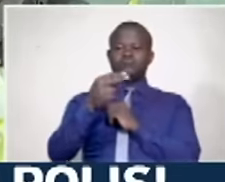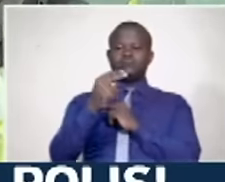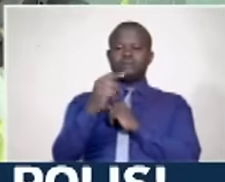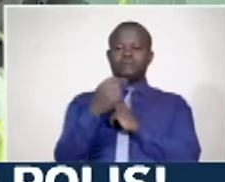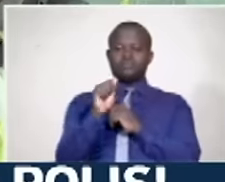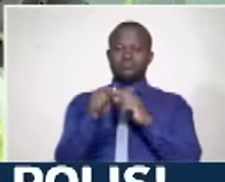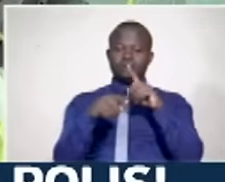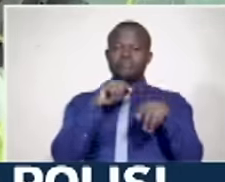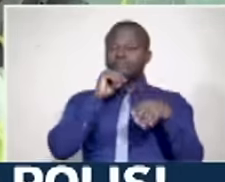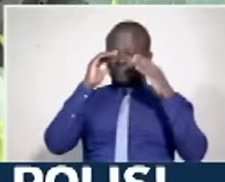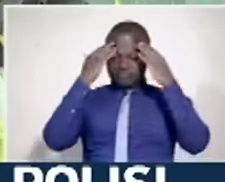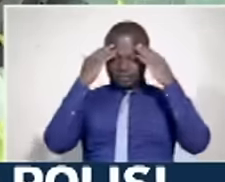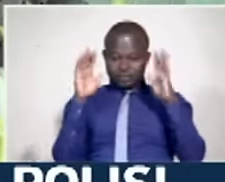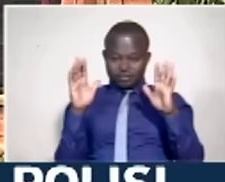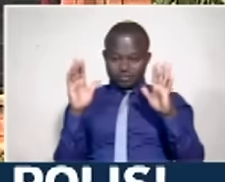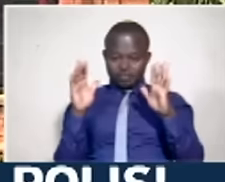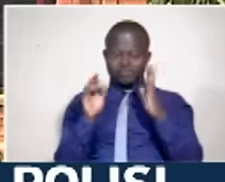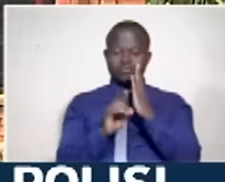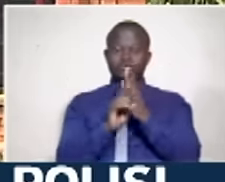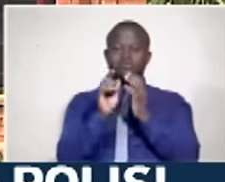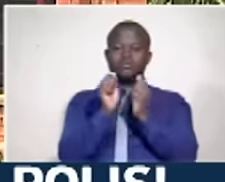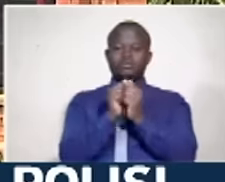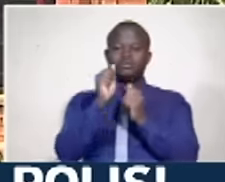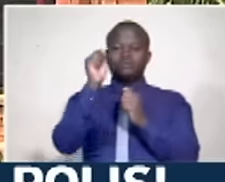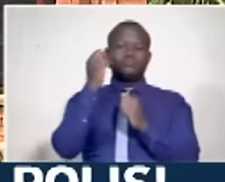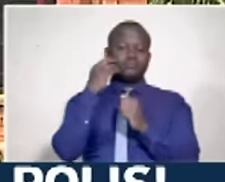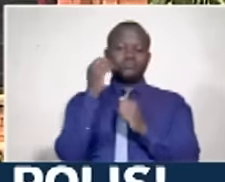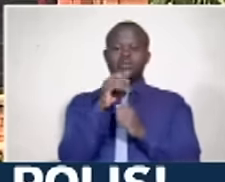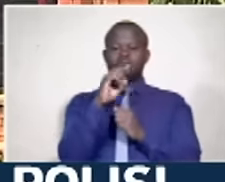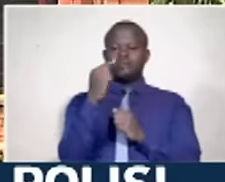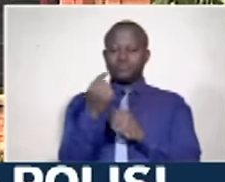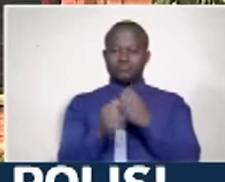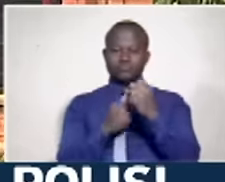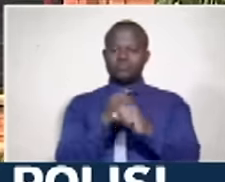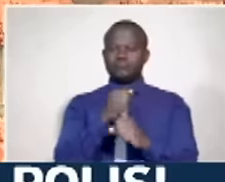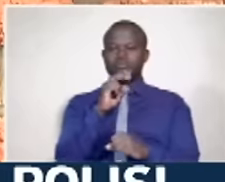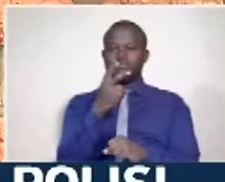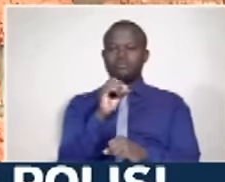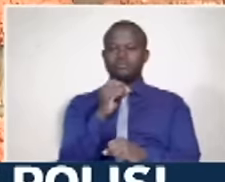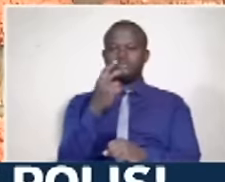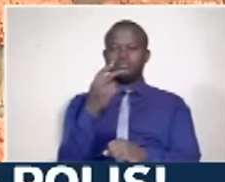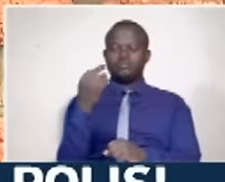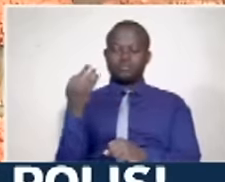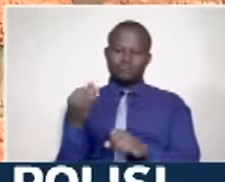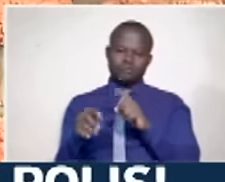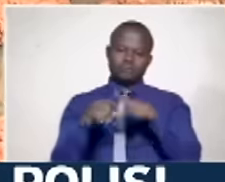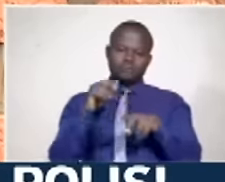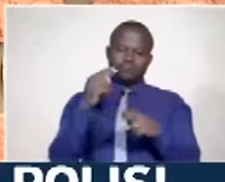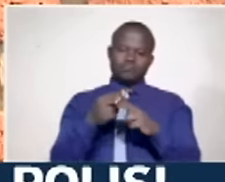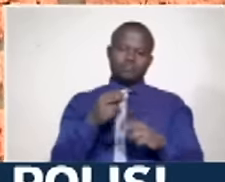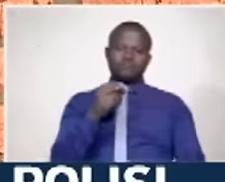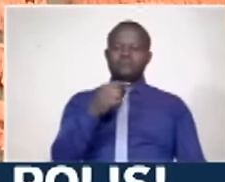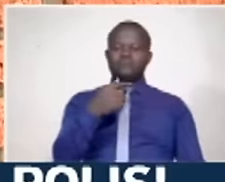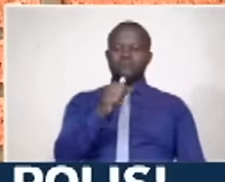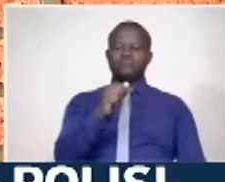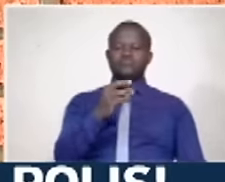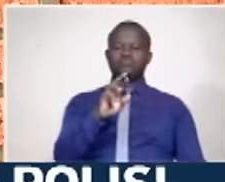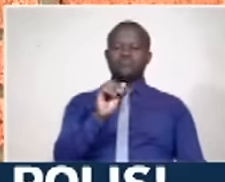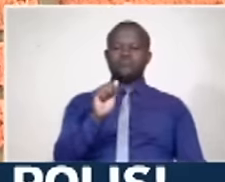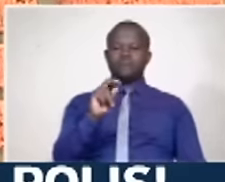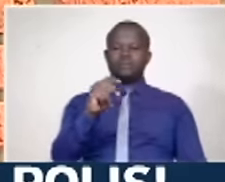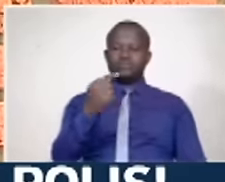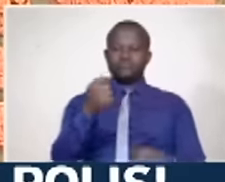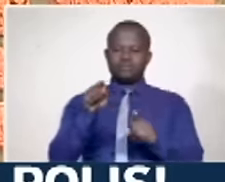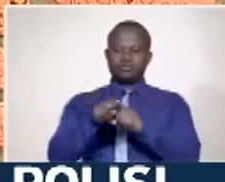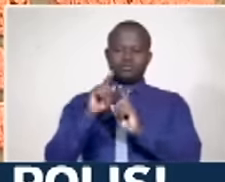bamwishe ntibamenyekanye. Tariki ya 15 Mutarama umwaka w'2023 hishwe uwitwa Gafaranga Vedacity nawe